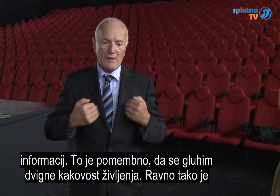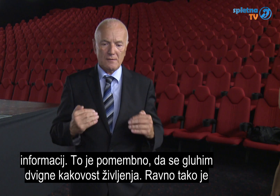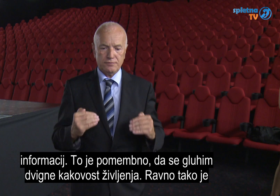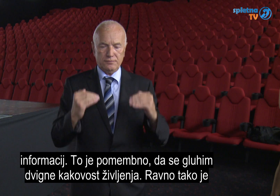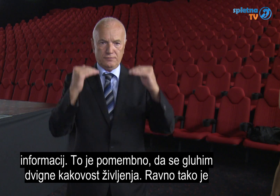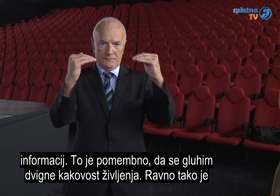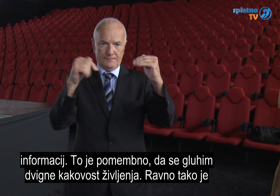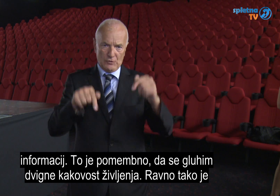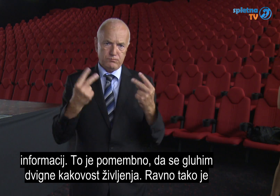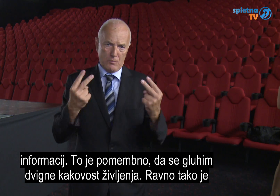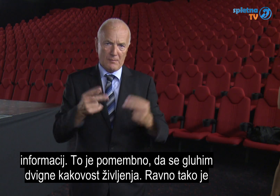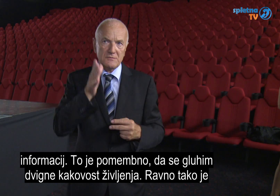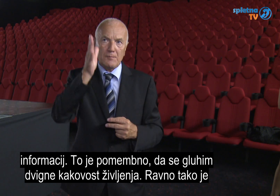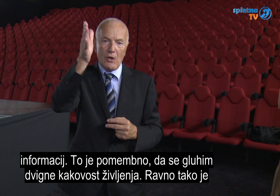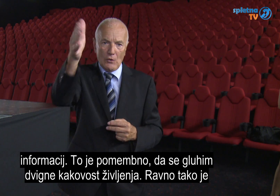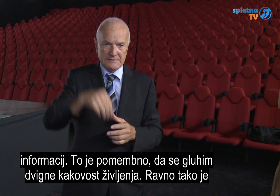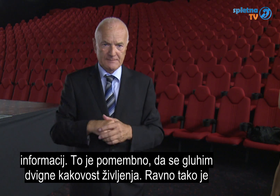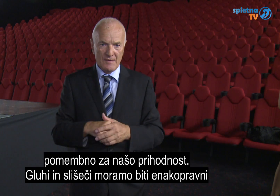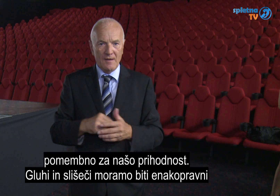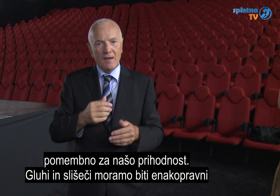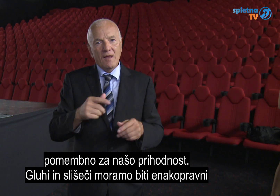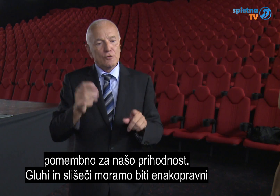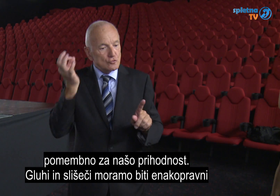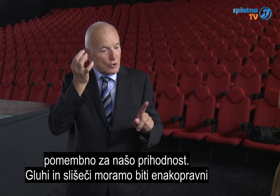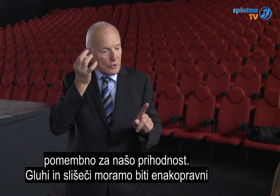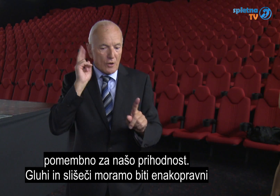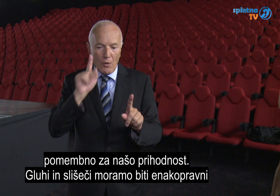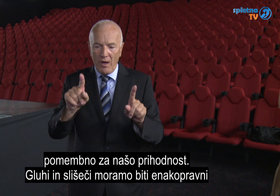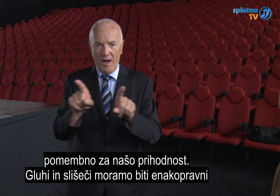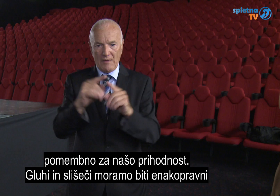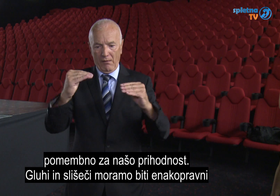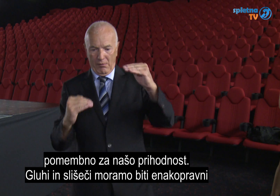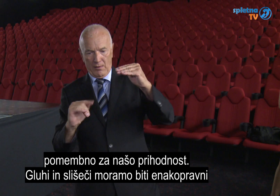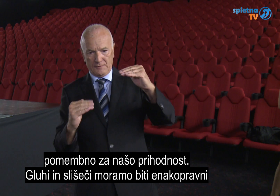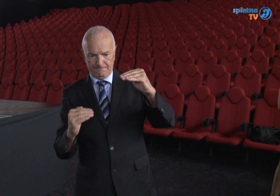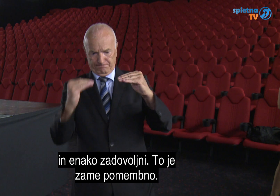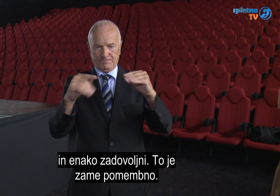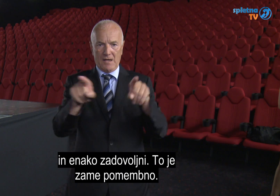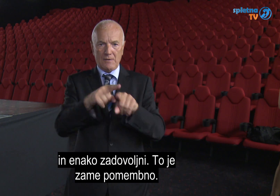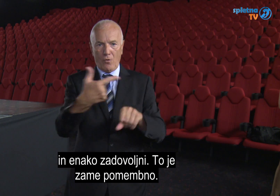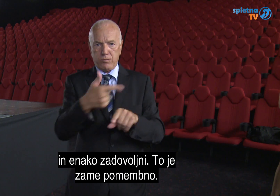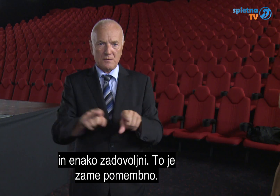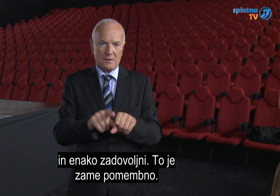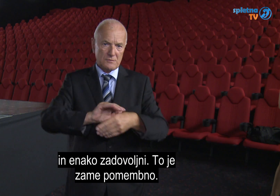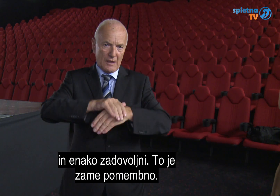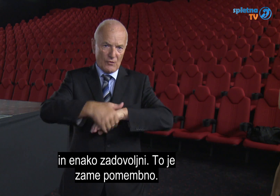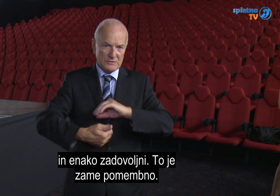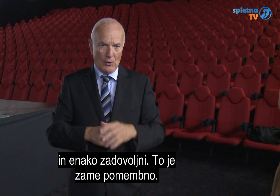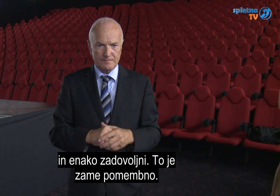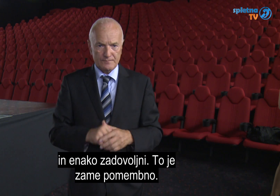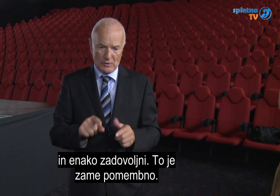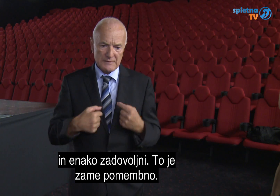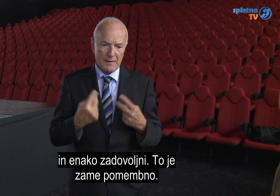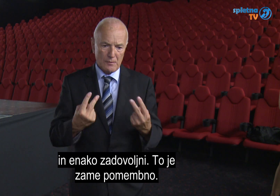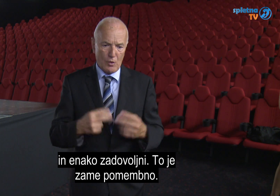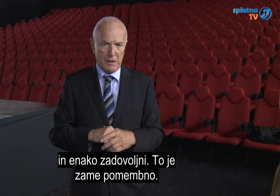Mednarodni dan gluhih se v večini primerov povezuje z znakovnim jezikom. Dejstvo pa je, da je